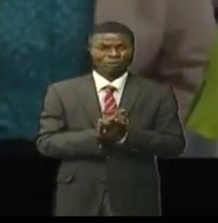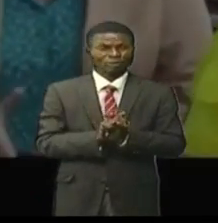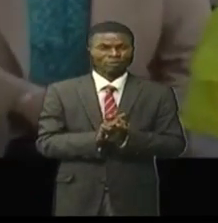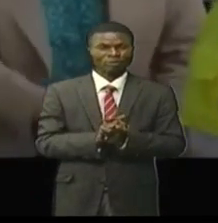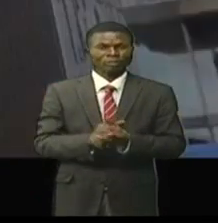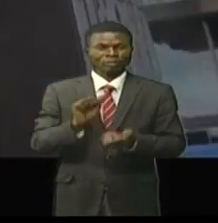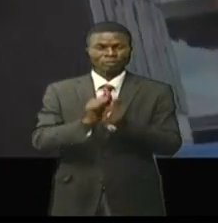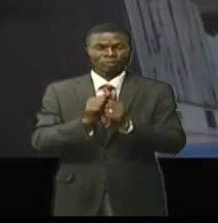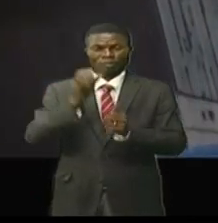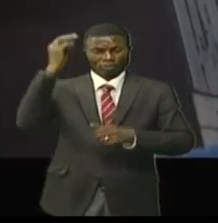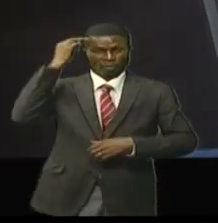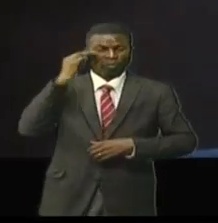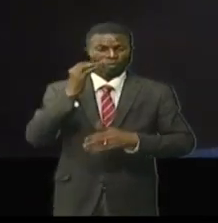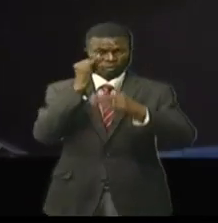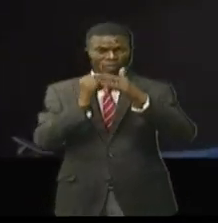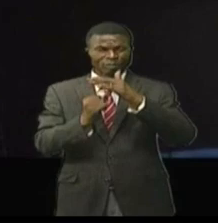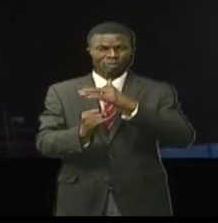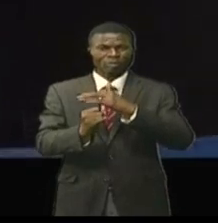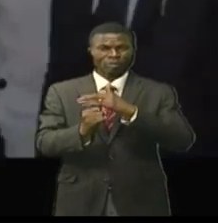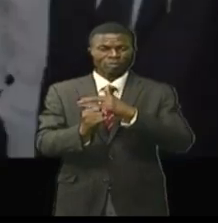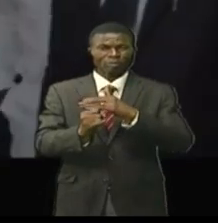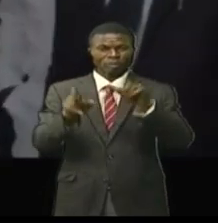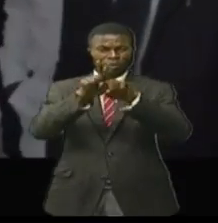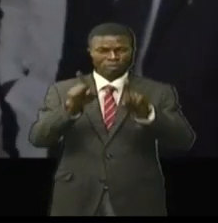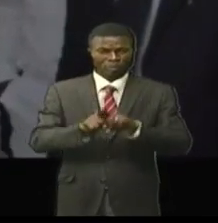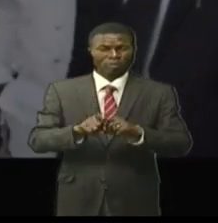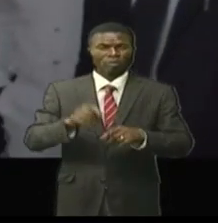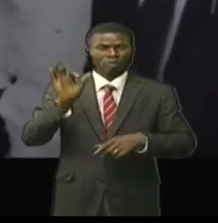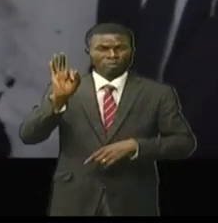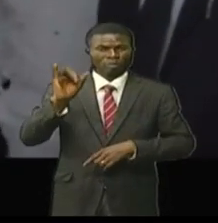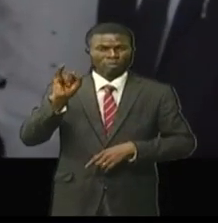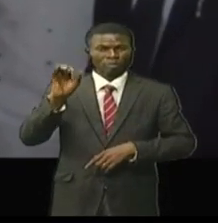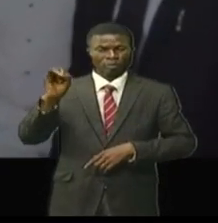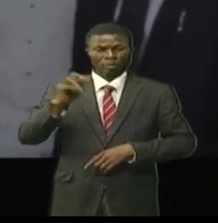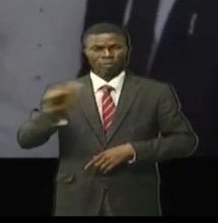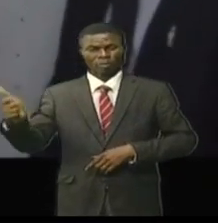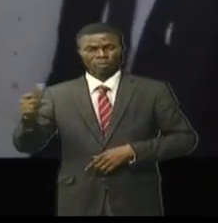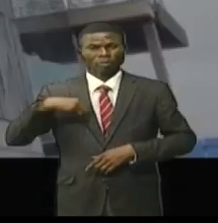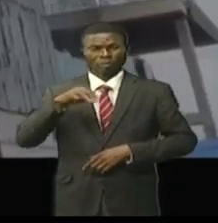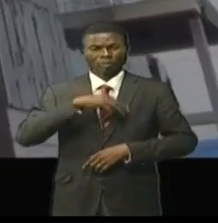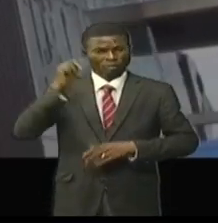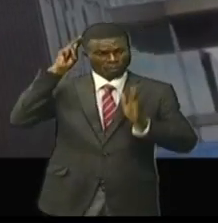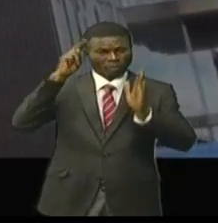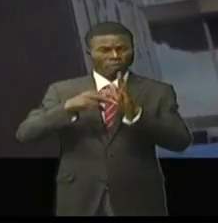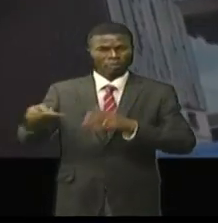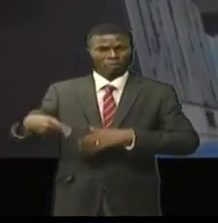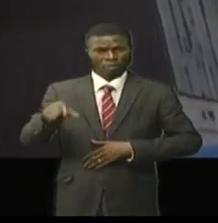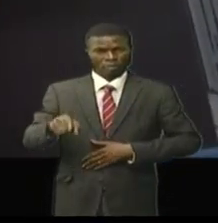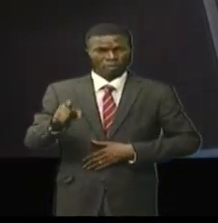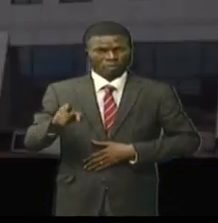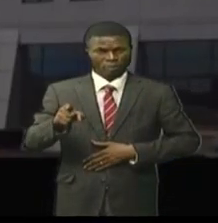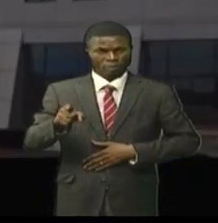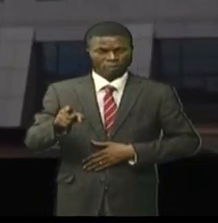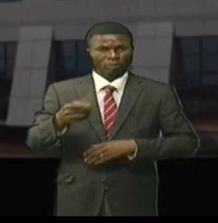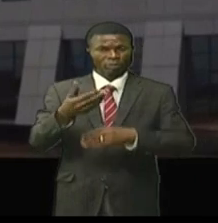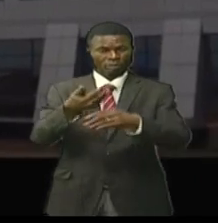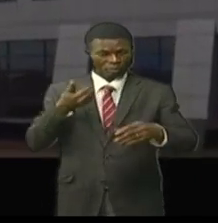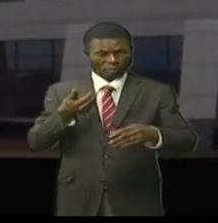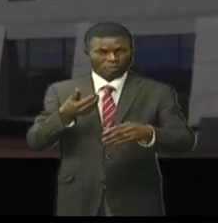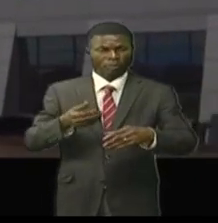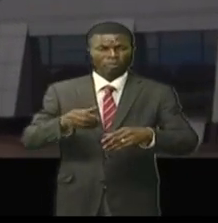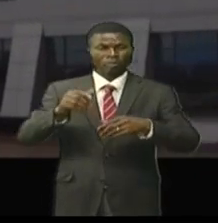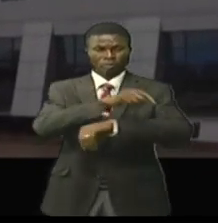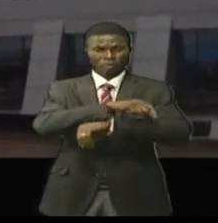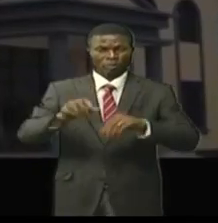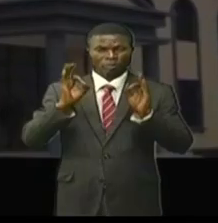de l'Intérieur faisant l'intérim du gouverneur Fifi Masuka et d'autres membres du gouvernement provincial. Et avant d'atteindre le nouveau siège